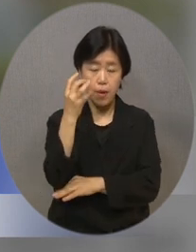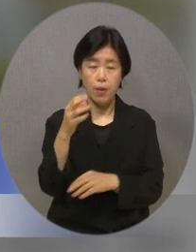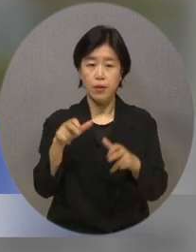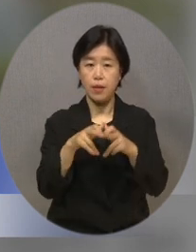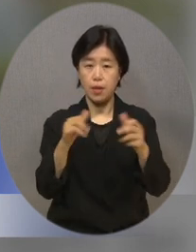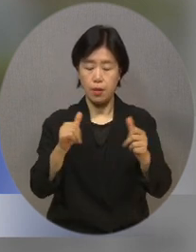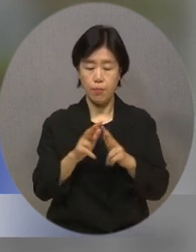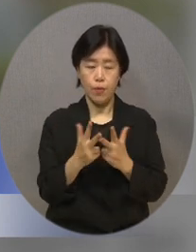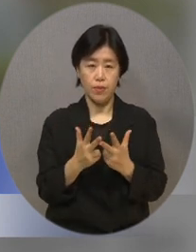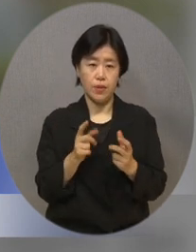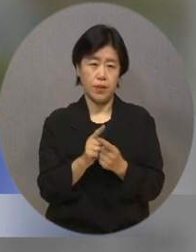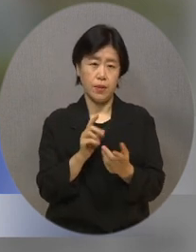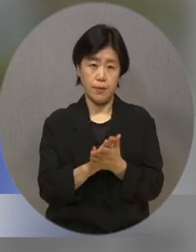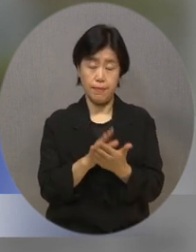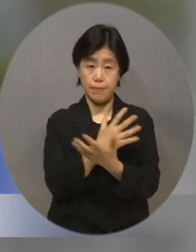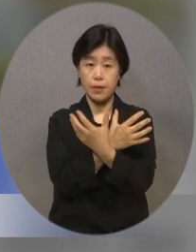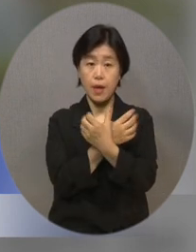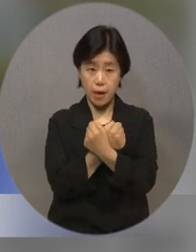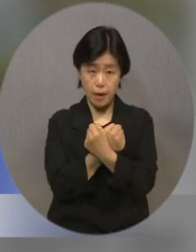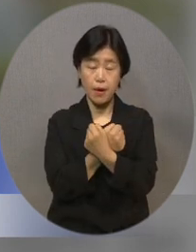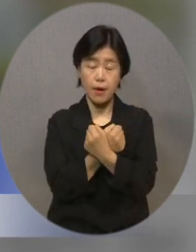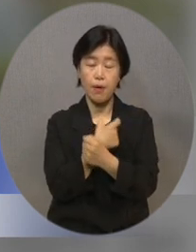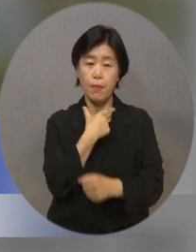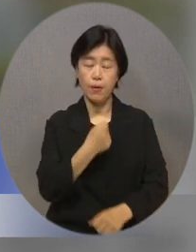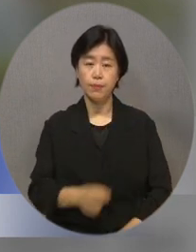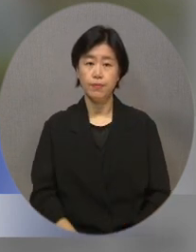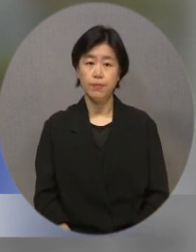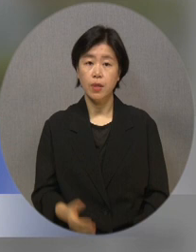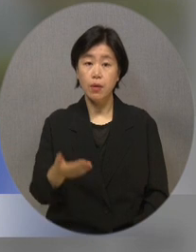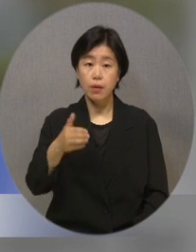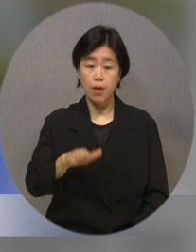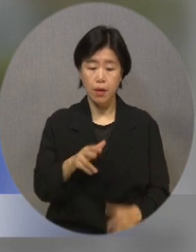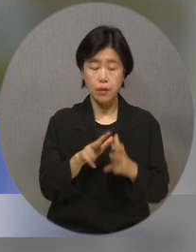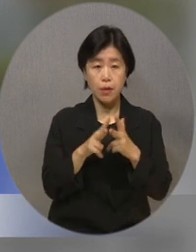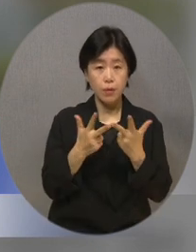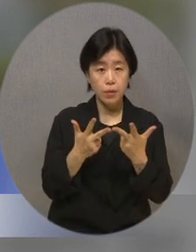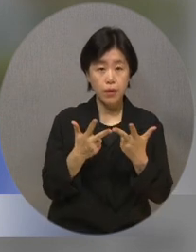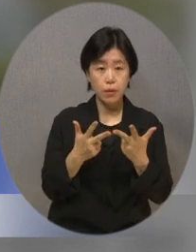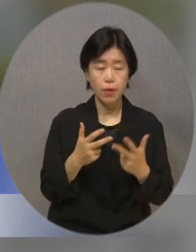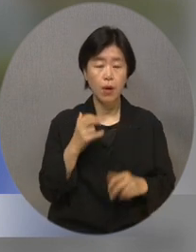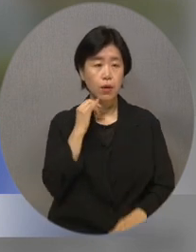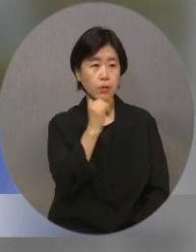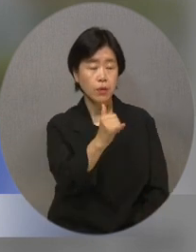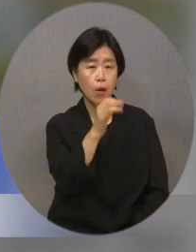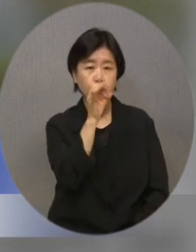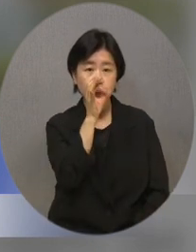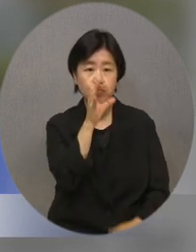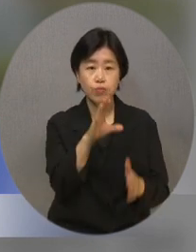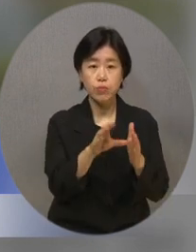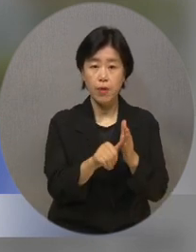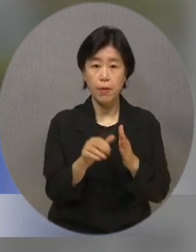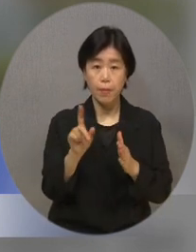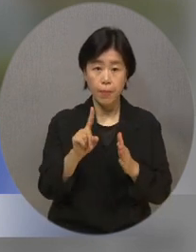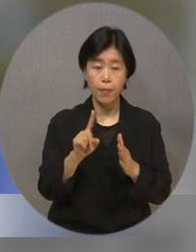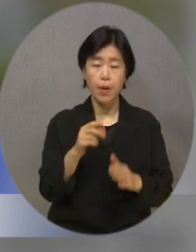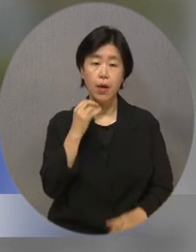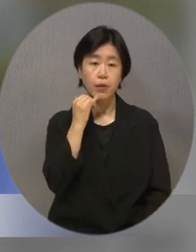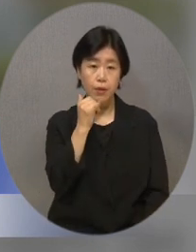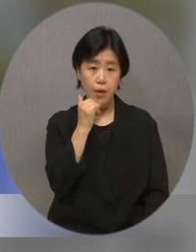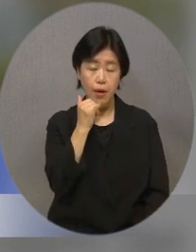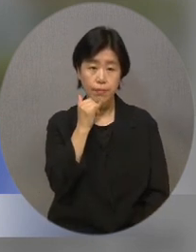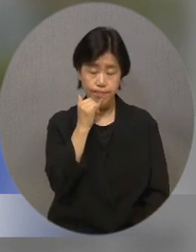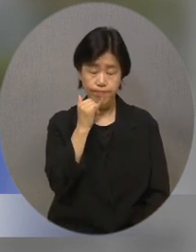직접 예약하고 이용하는 것을 원칙으로 합니다 다만 장애인 본인이 전화를 할 수 없는 경우 유선상으로